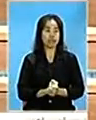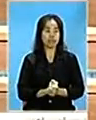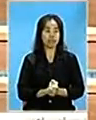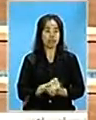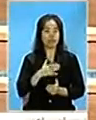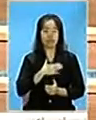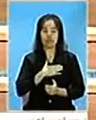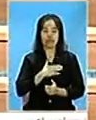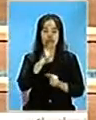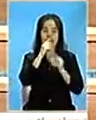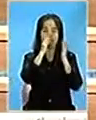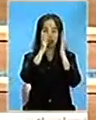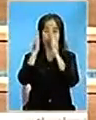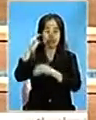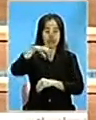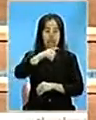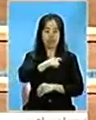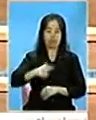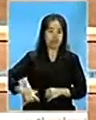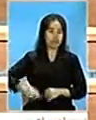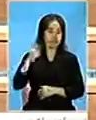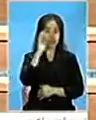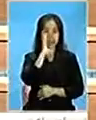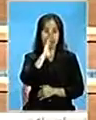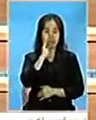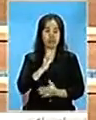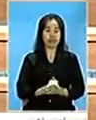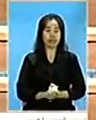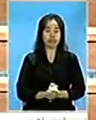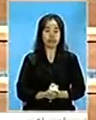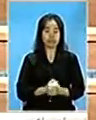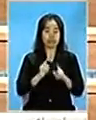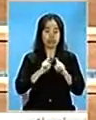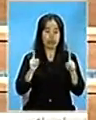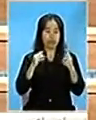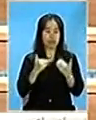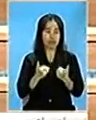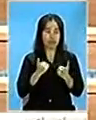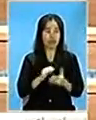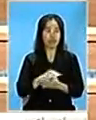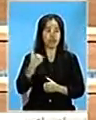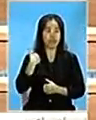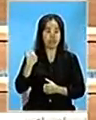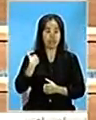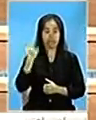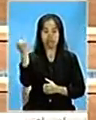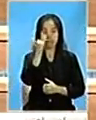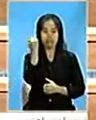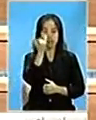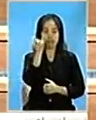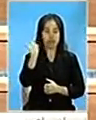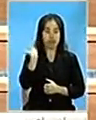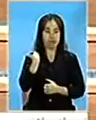เราจะไม่กล่าวถึงสถาบันพระมหากษัตริย์เลยครับถ้าไม่จำเป็นแต่ขณะนี้มีภัยร้ายแรง